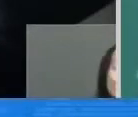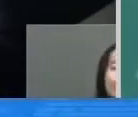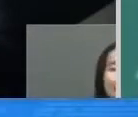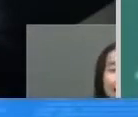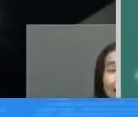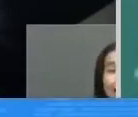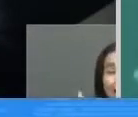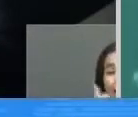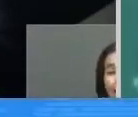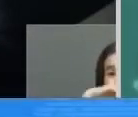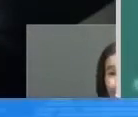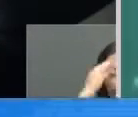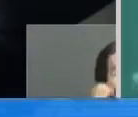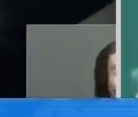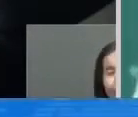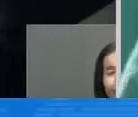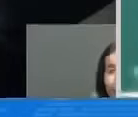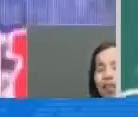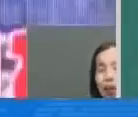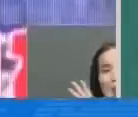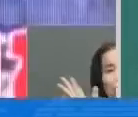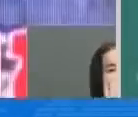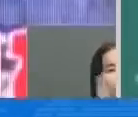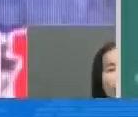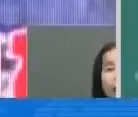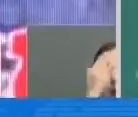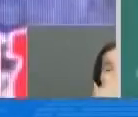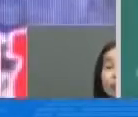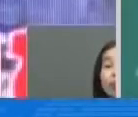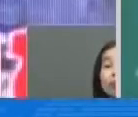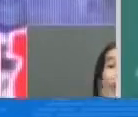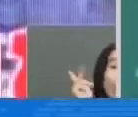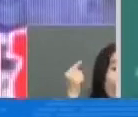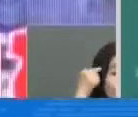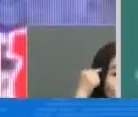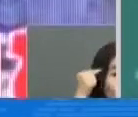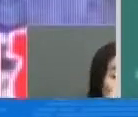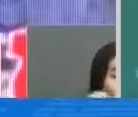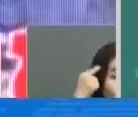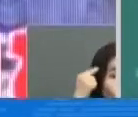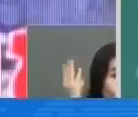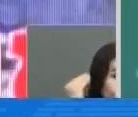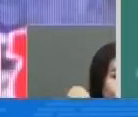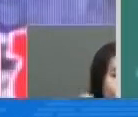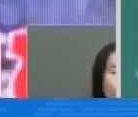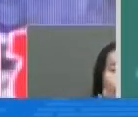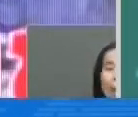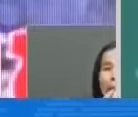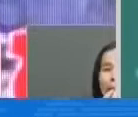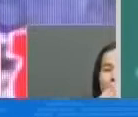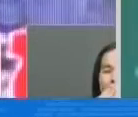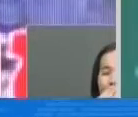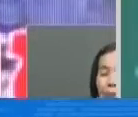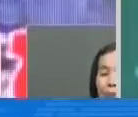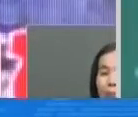ไม่ได้ว่าสถานการณ์มันดีขึ้นแล้วนะครับ ความร่วมมือที่คุณหมออยากเห็นแน่นอนนะคะเรื่องของการเว้นระยะห่